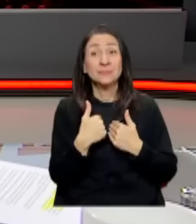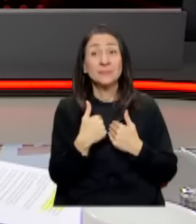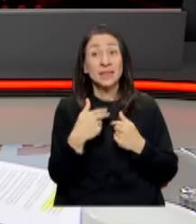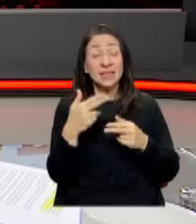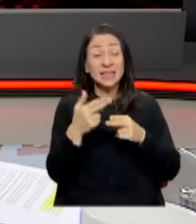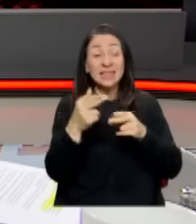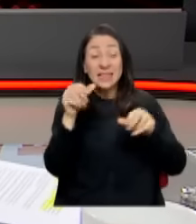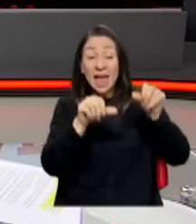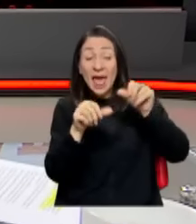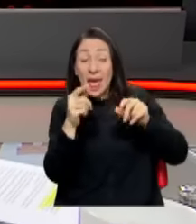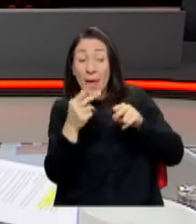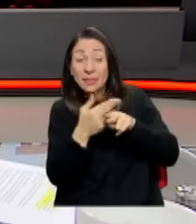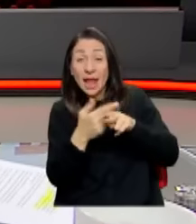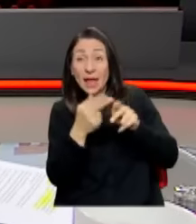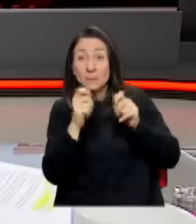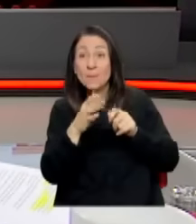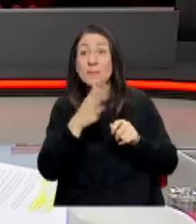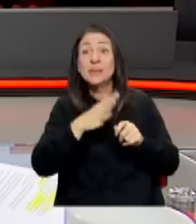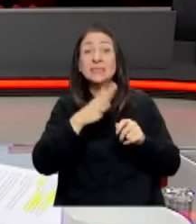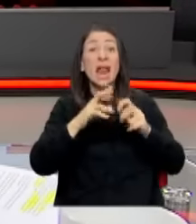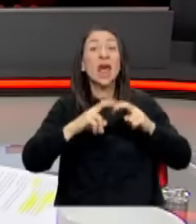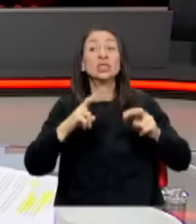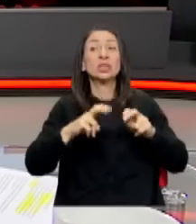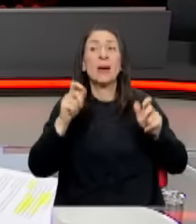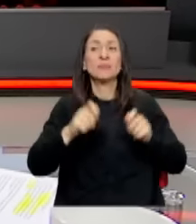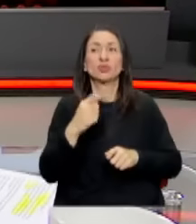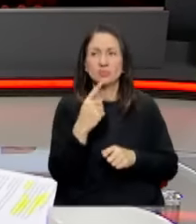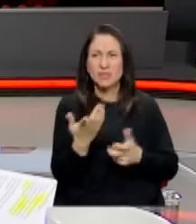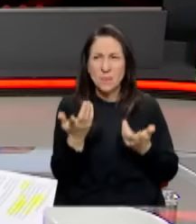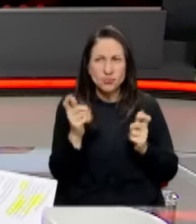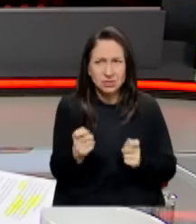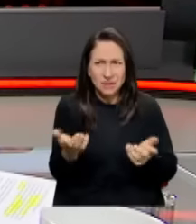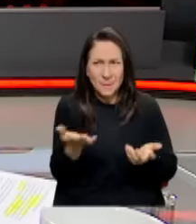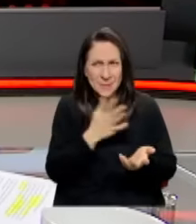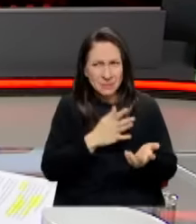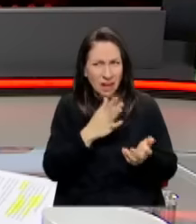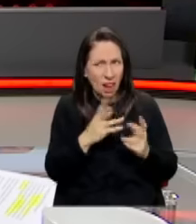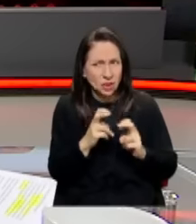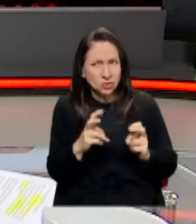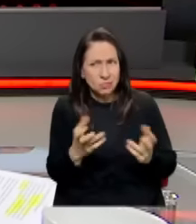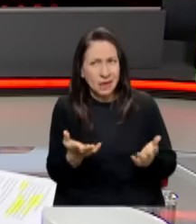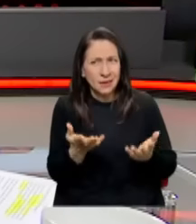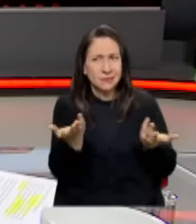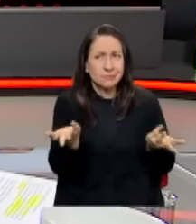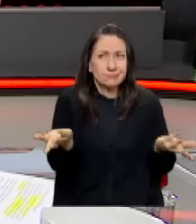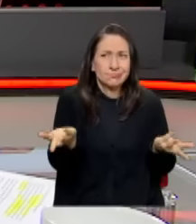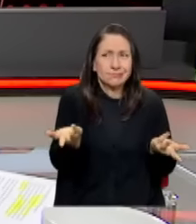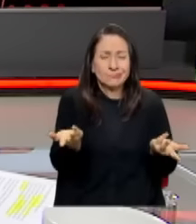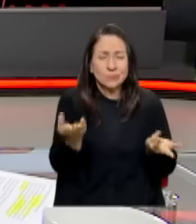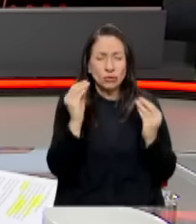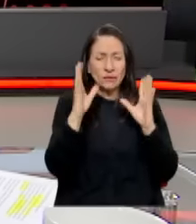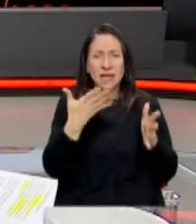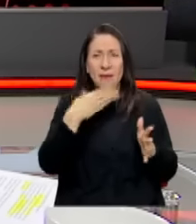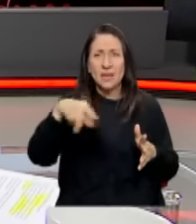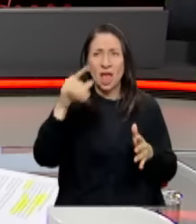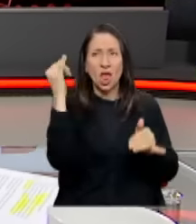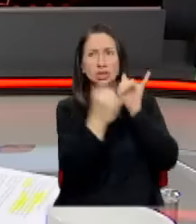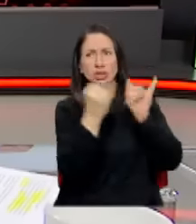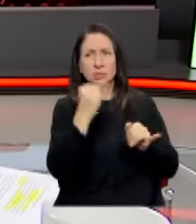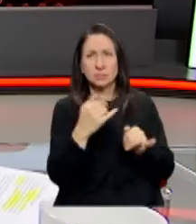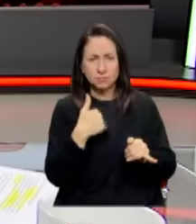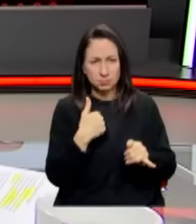Deney yapacağız onlarla beraber. Ne bilimsel araştırma yapacağız demişti. Ne yapacaksa bilimsel araştırma. Pek çok emekliden de eleştiri